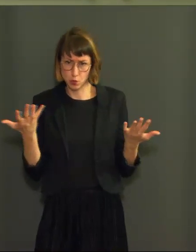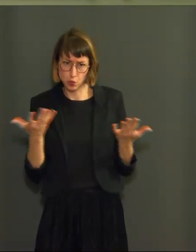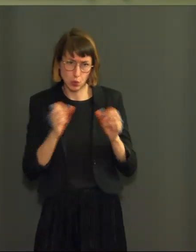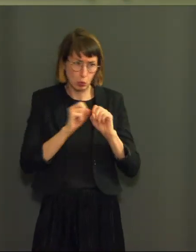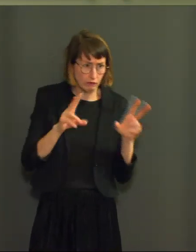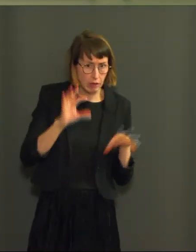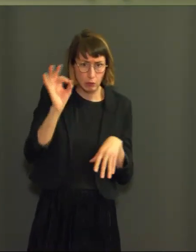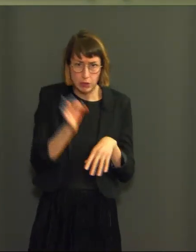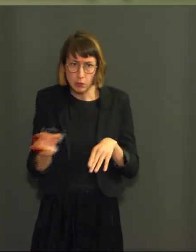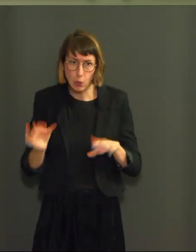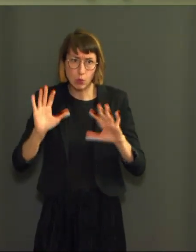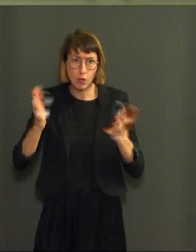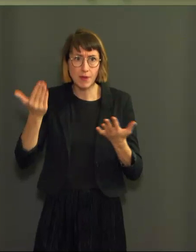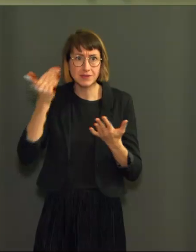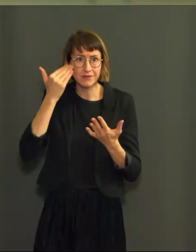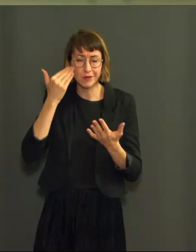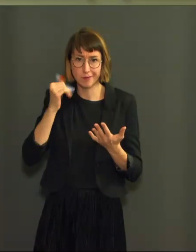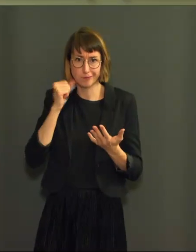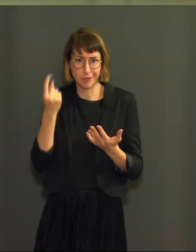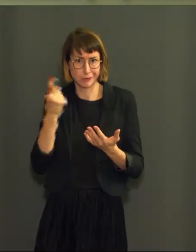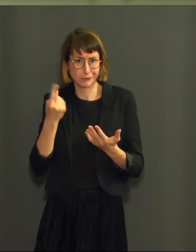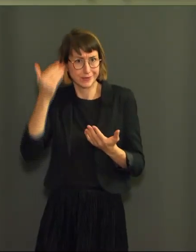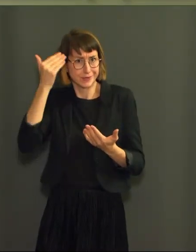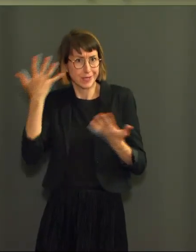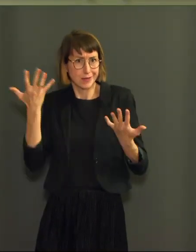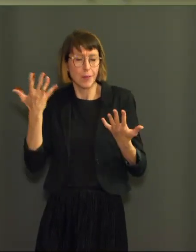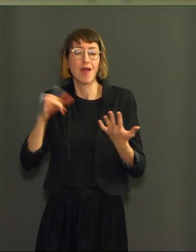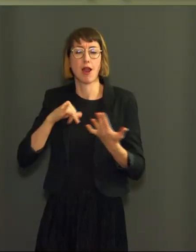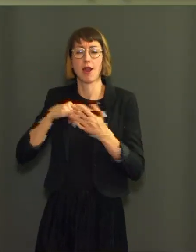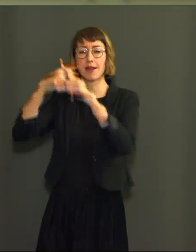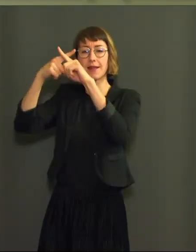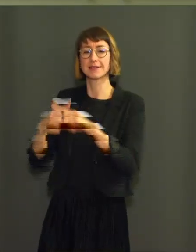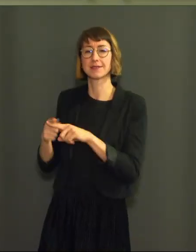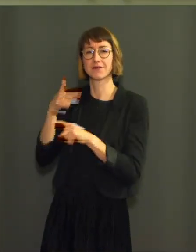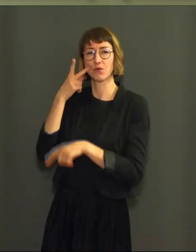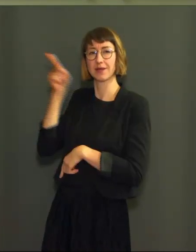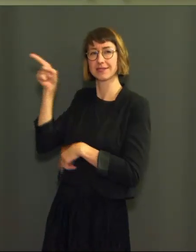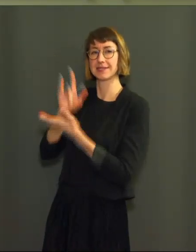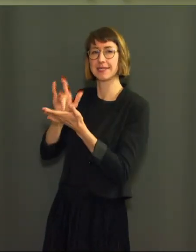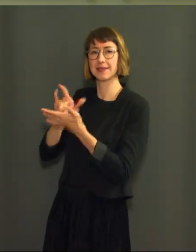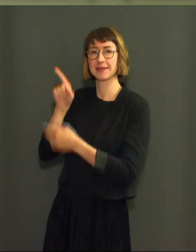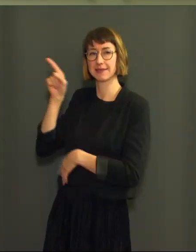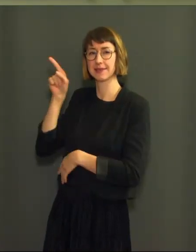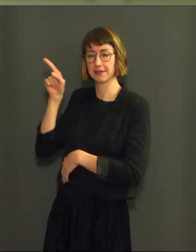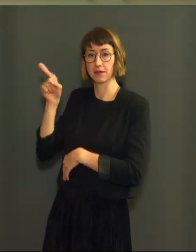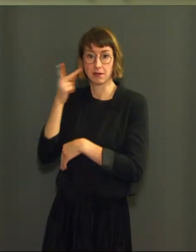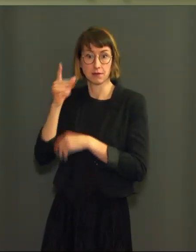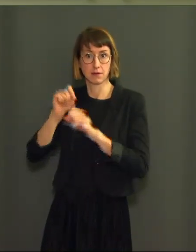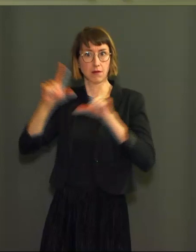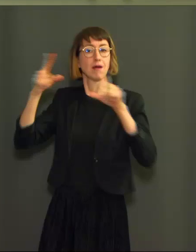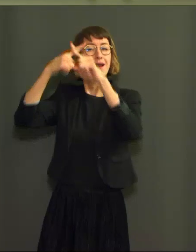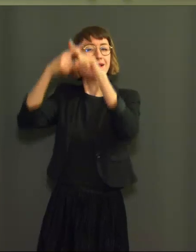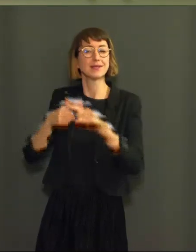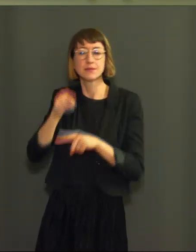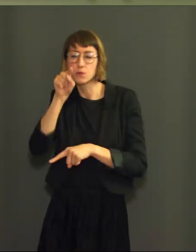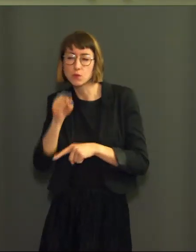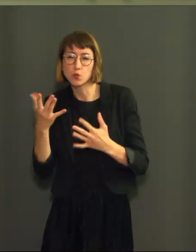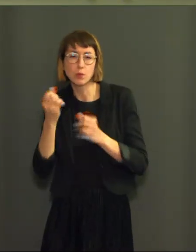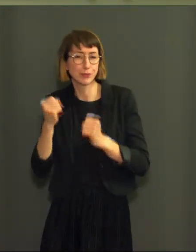peut faire ce test. Et donc, une liste de ces labos a été reprise sur le site qui s'affiche sur votre écran.